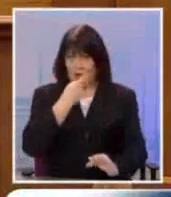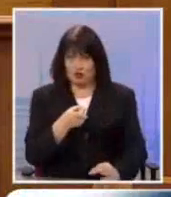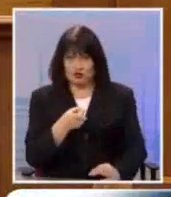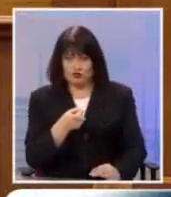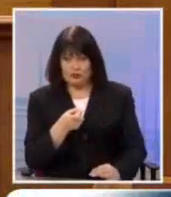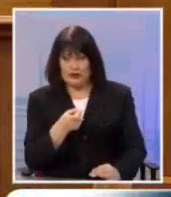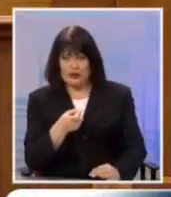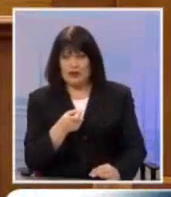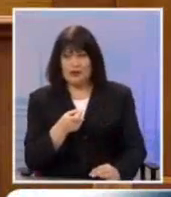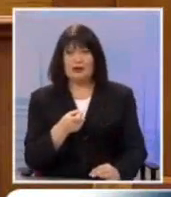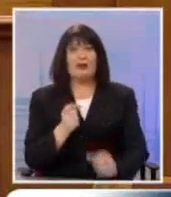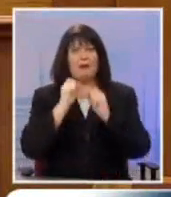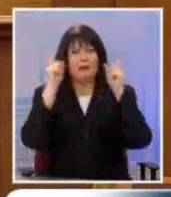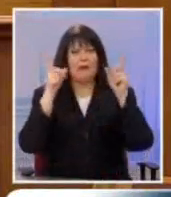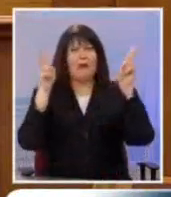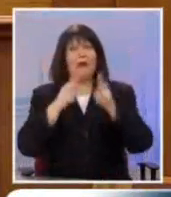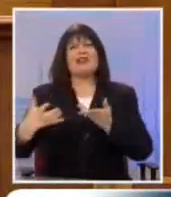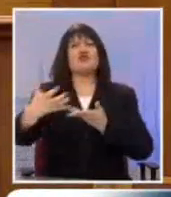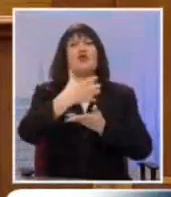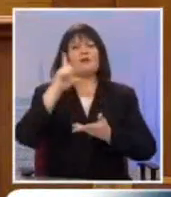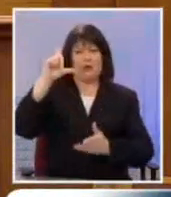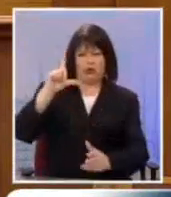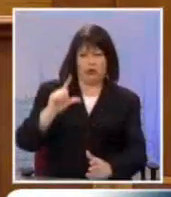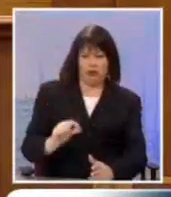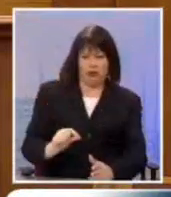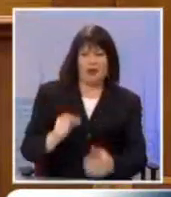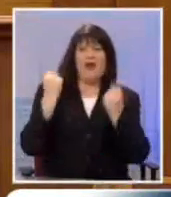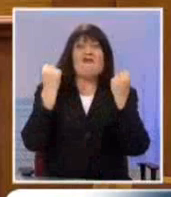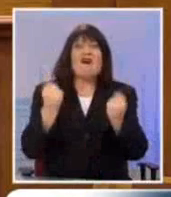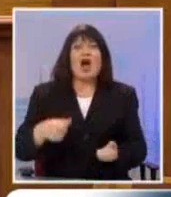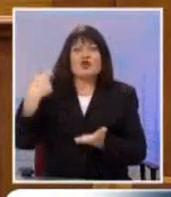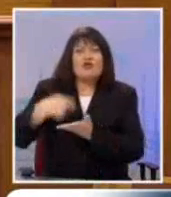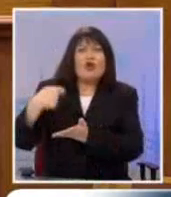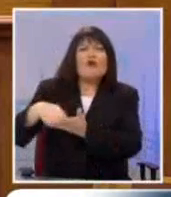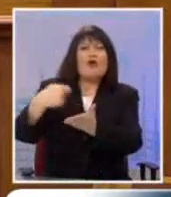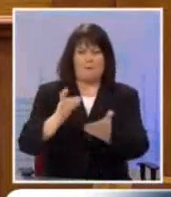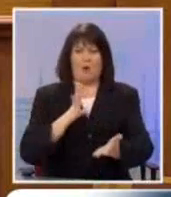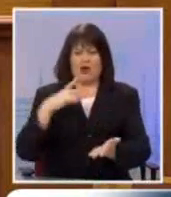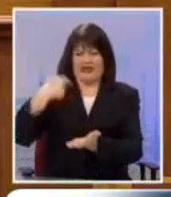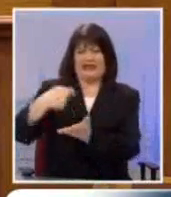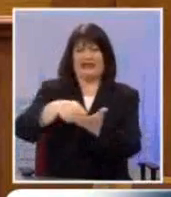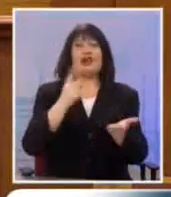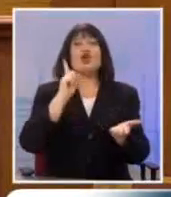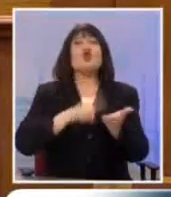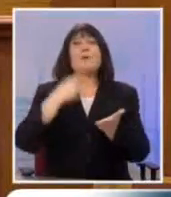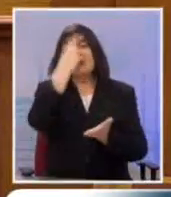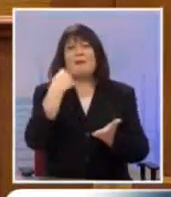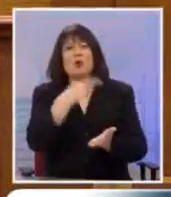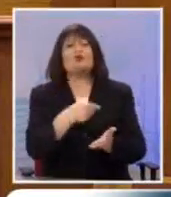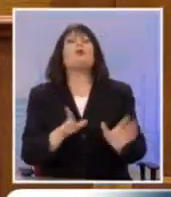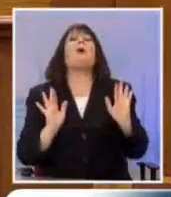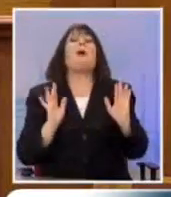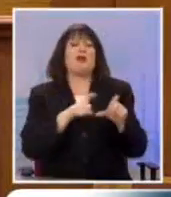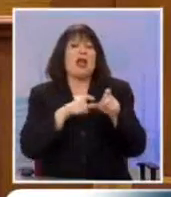σε συνθήκες πρωτοφανούς μείωσης του εισοδήματός τους επιβαρύνθηκαν φορολογικά πολύ περισσότερο από τα νομικά πρόσωπα. Το